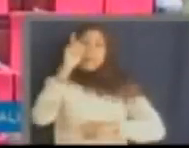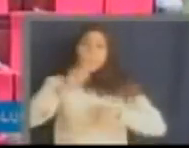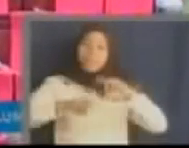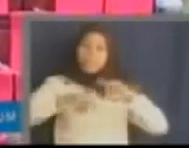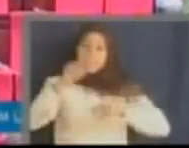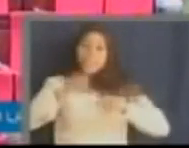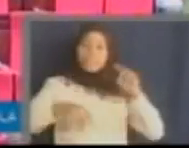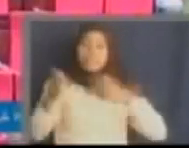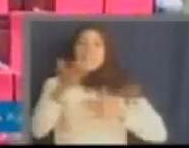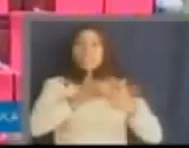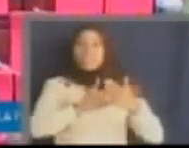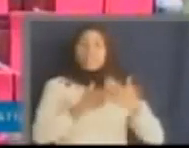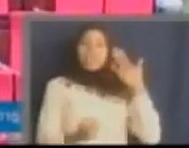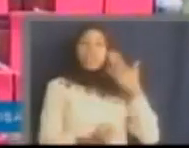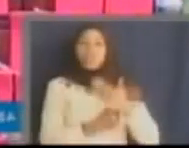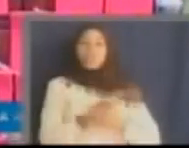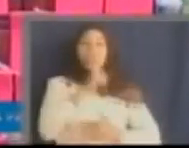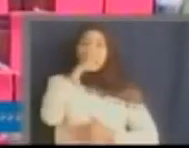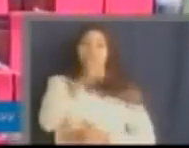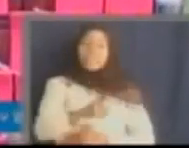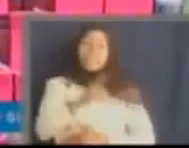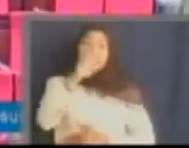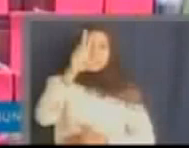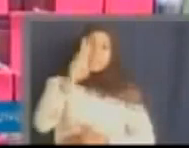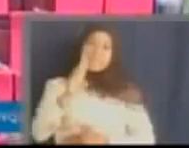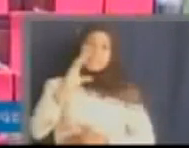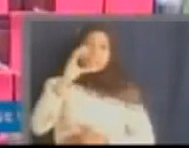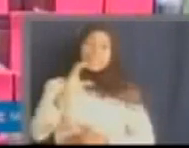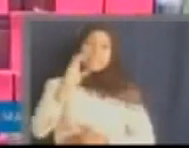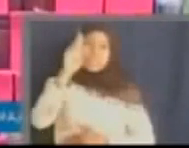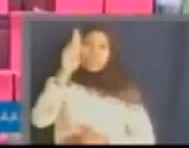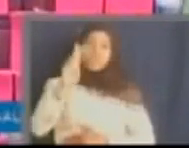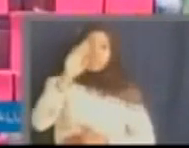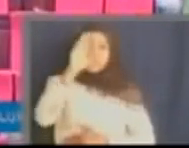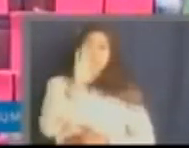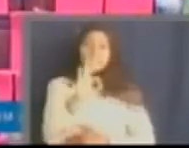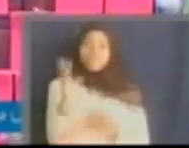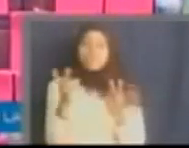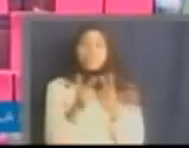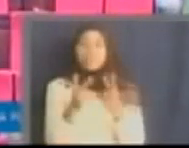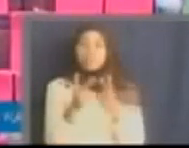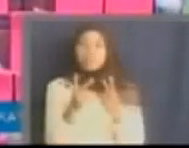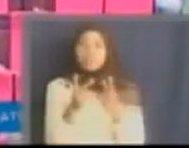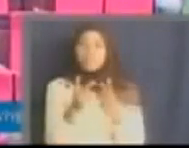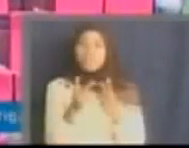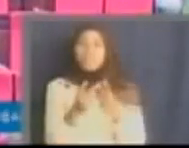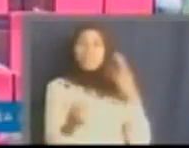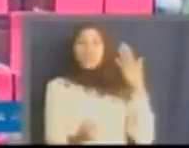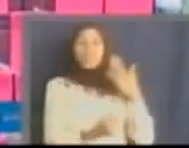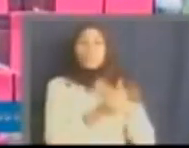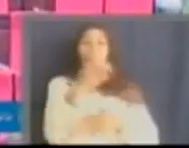Hata hivyo, kwa mujibu wa taarifa zilizopo, mjumbe huyo alikataa uteuzi